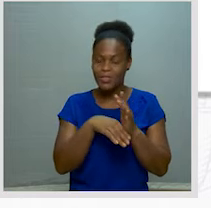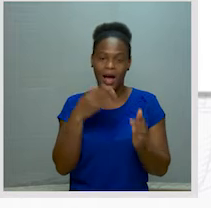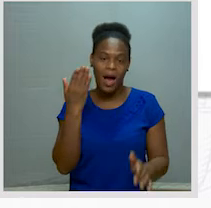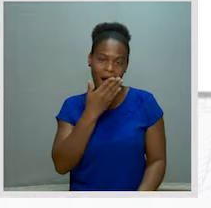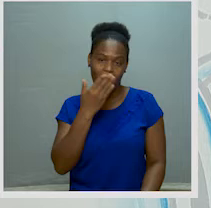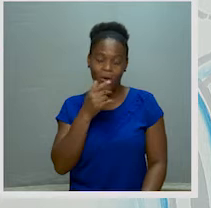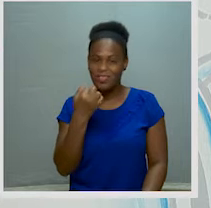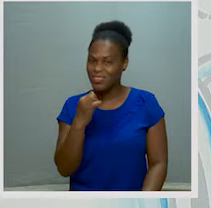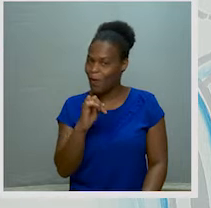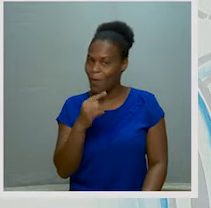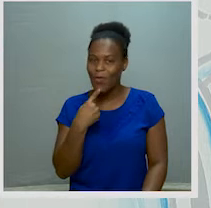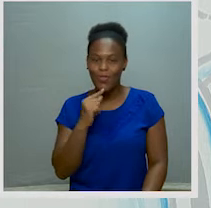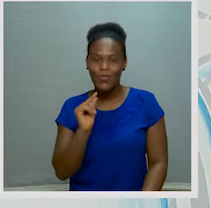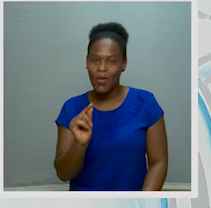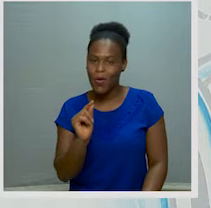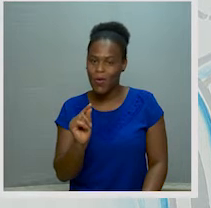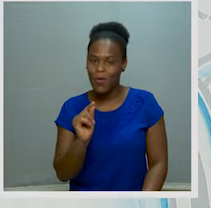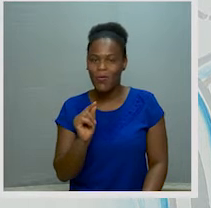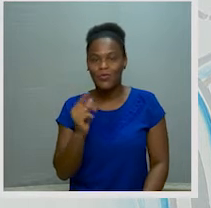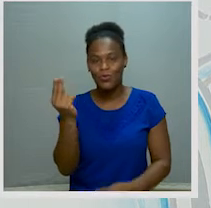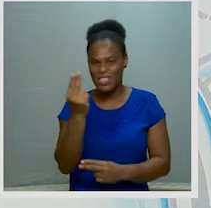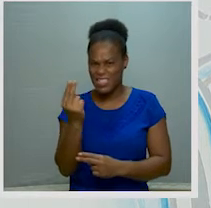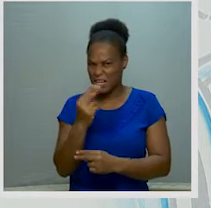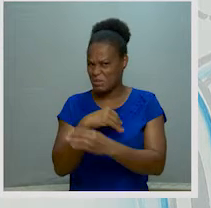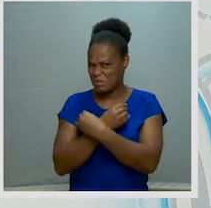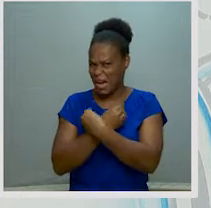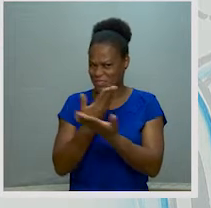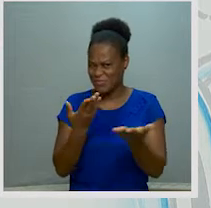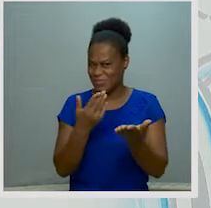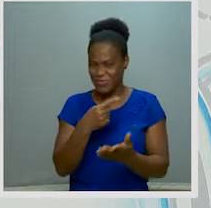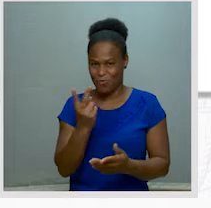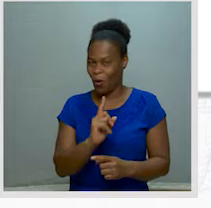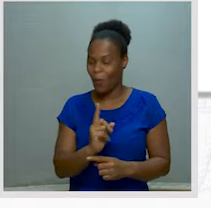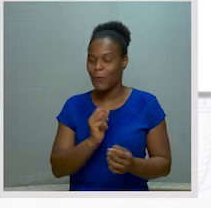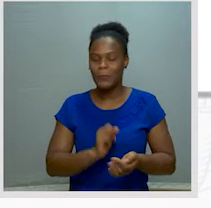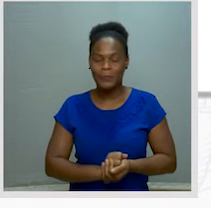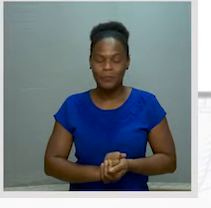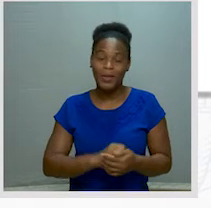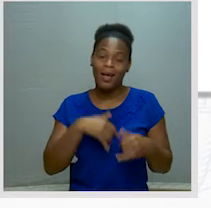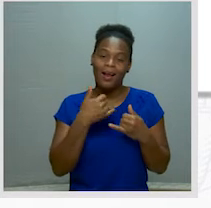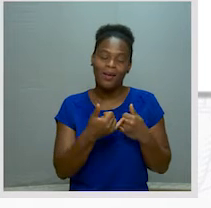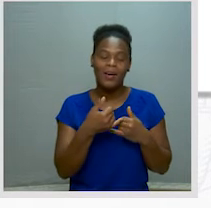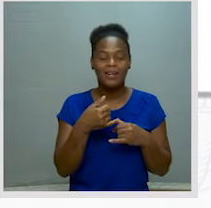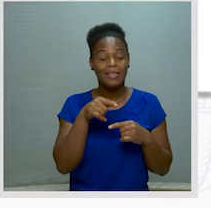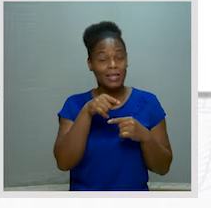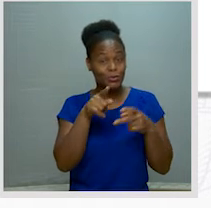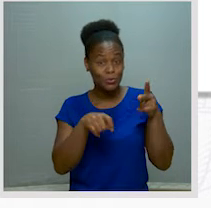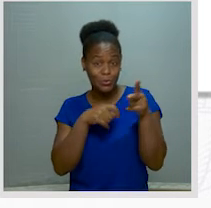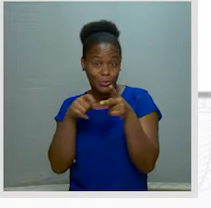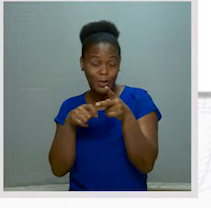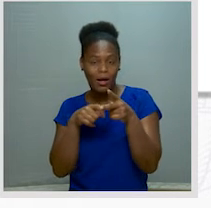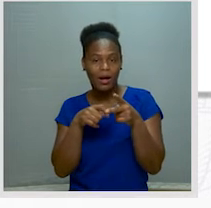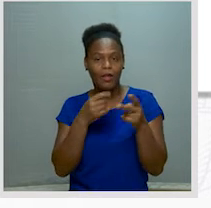de cours et non le nom d'un dessin animé. C'est bon? Puis, cette